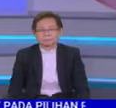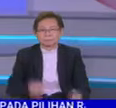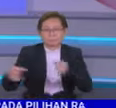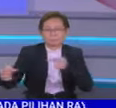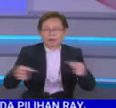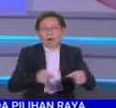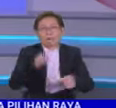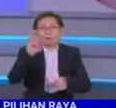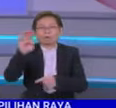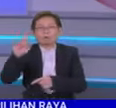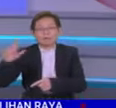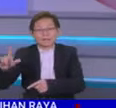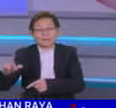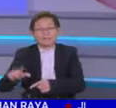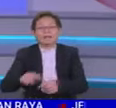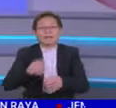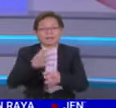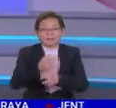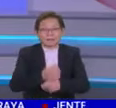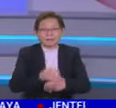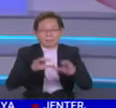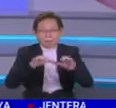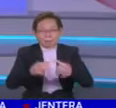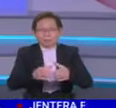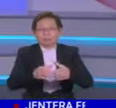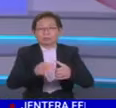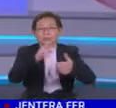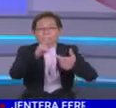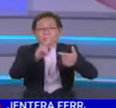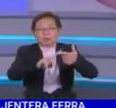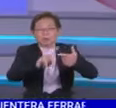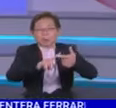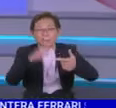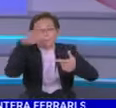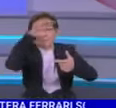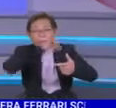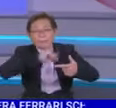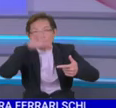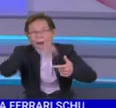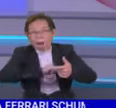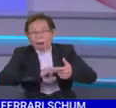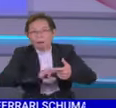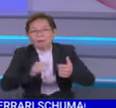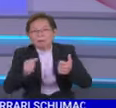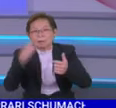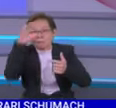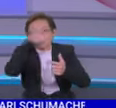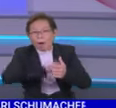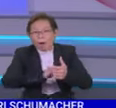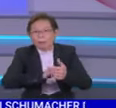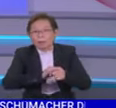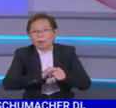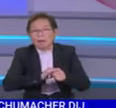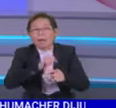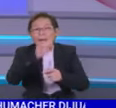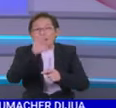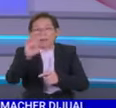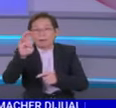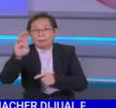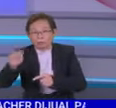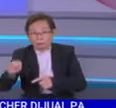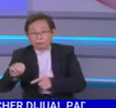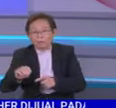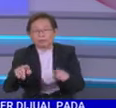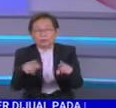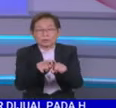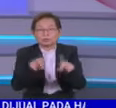Aksi Bundesliga, pasukan tangga kedua Union Berlin terlepas peluang merapatkan kedudukan dengan pendahulu Bayern Munich selepas diikat